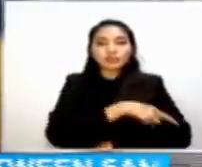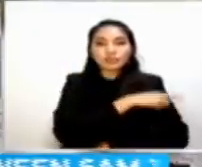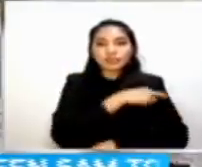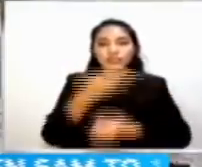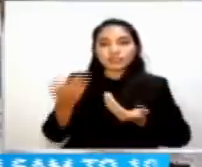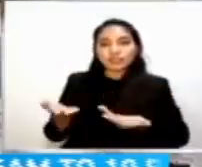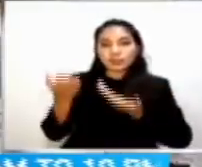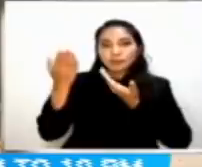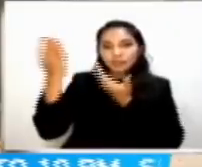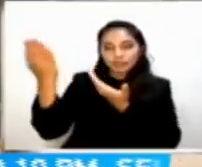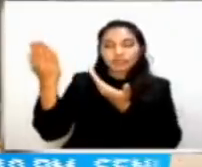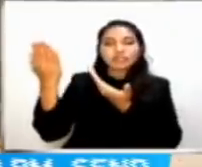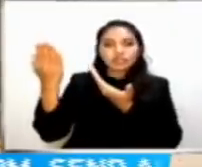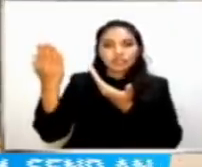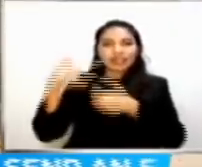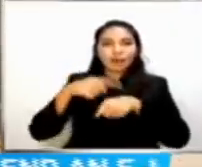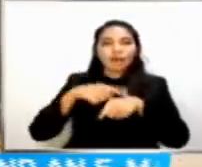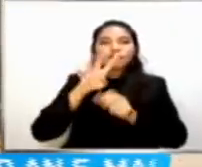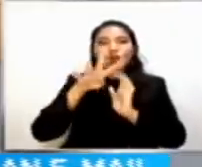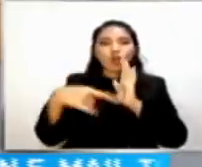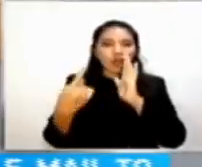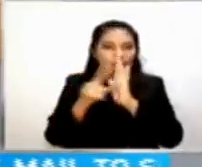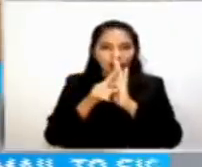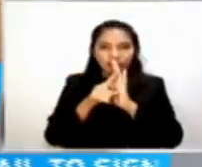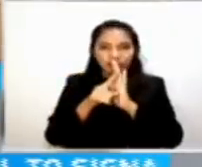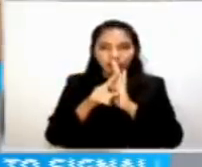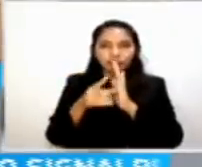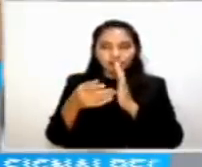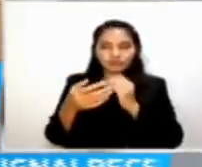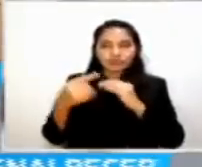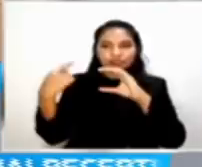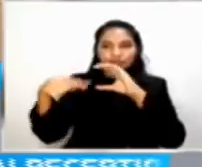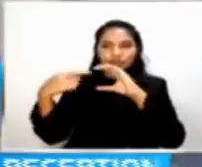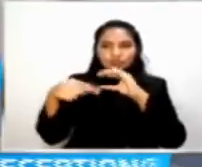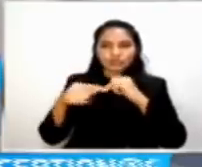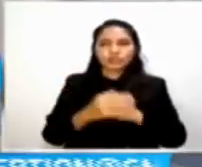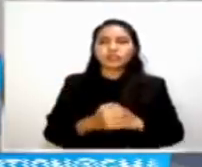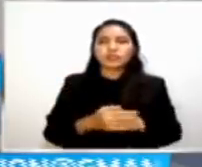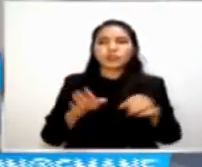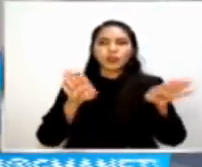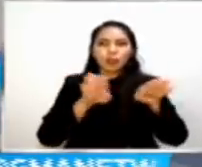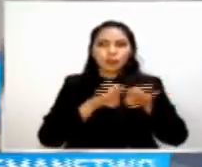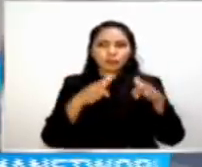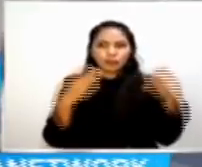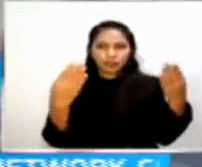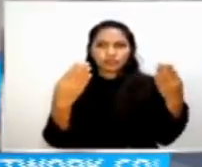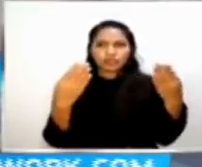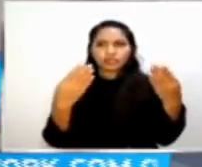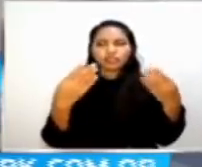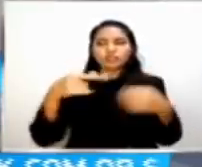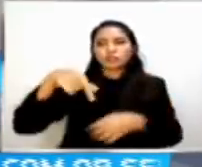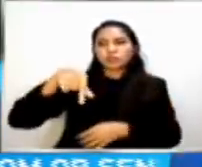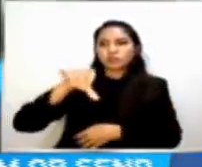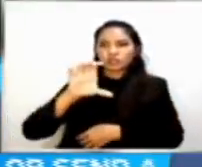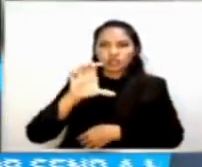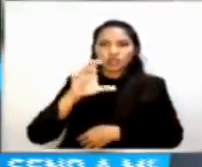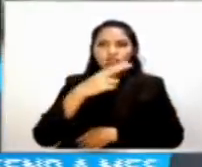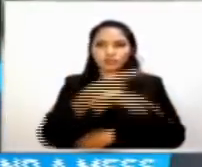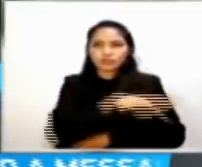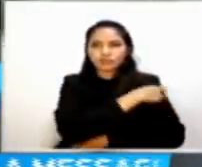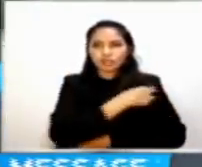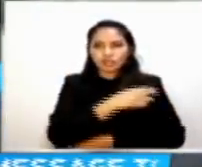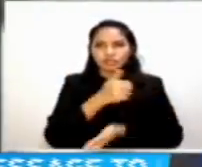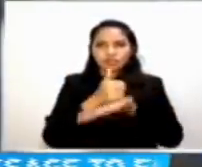4 oras. Bubuksan na rin ang off-site modular hospital sa Quezon Institute sa Quezon City para makatulong sa mga ospital. Ang kaso? Kahit